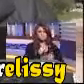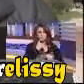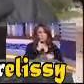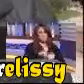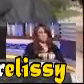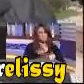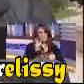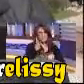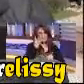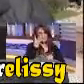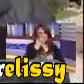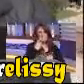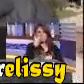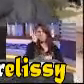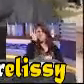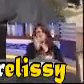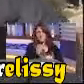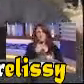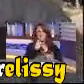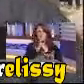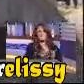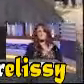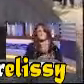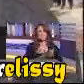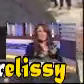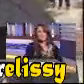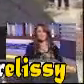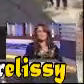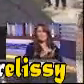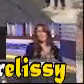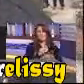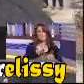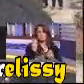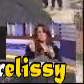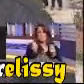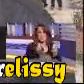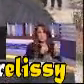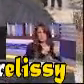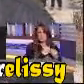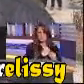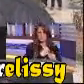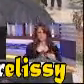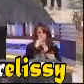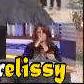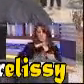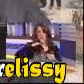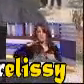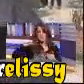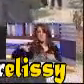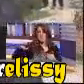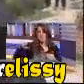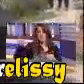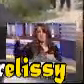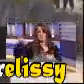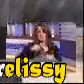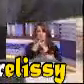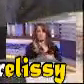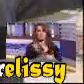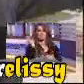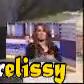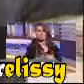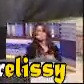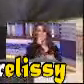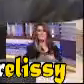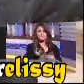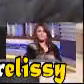3 4 ساعات هتلاقي بقى في ناس بتيجي من الناحيه دي مثلا كده بيجيبوا اطفال صغيره ويفضلوا زقلوا هنا فين عند